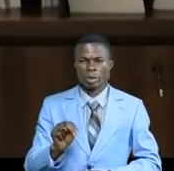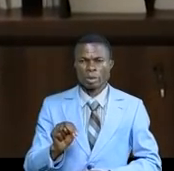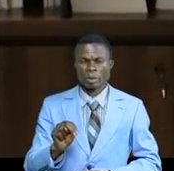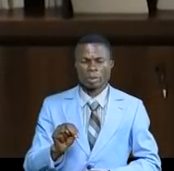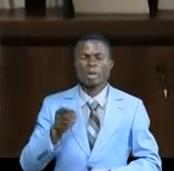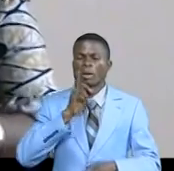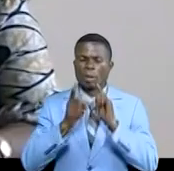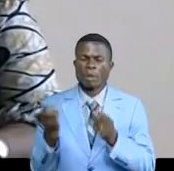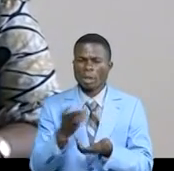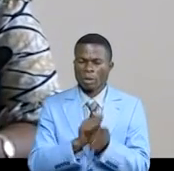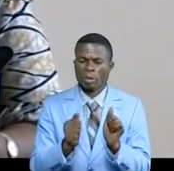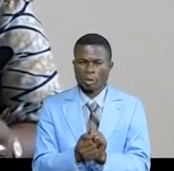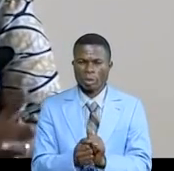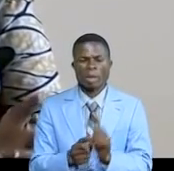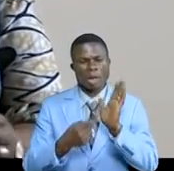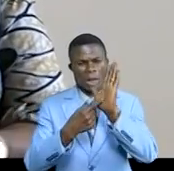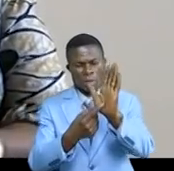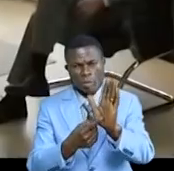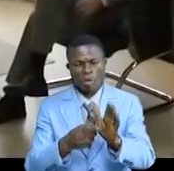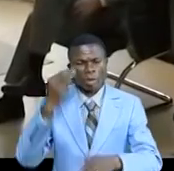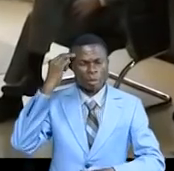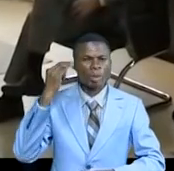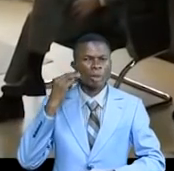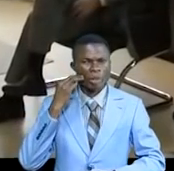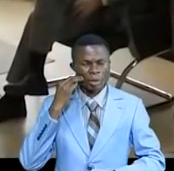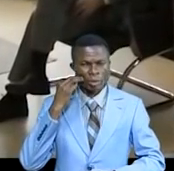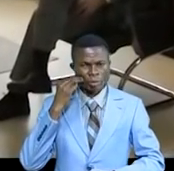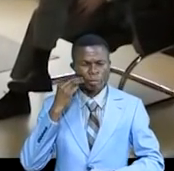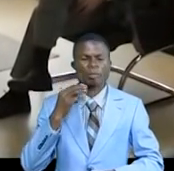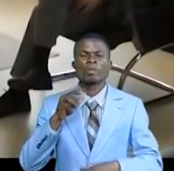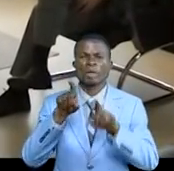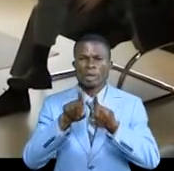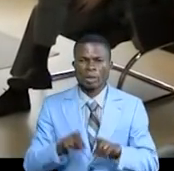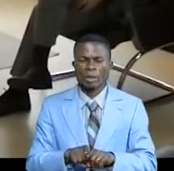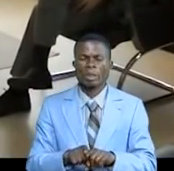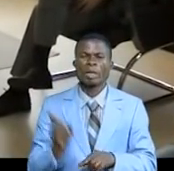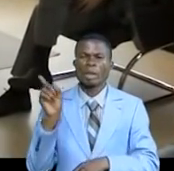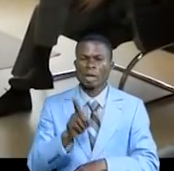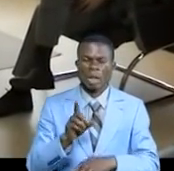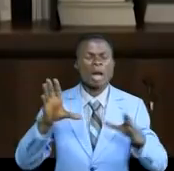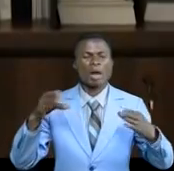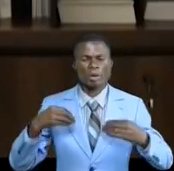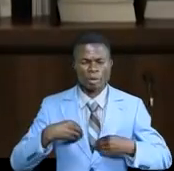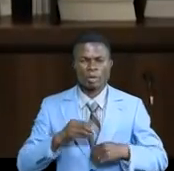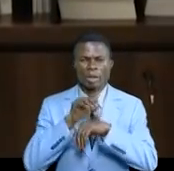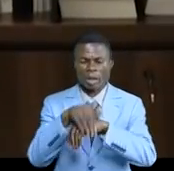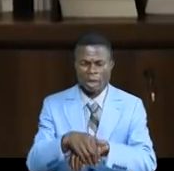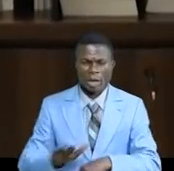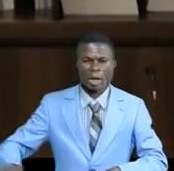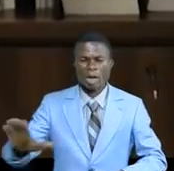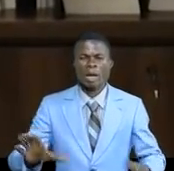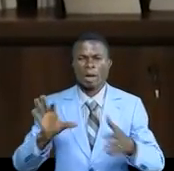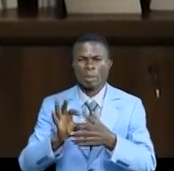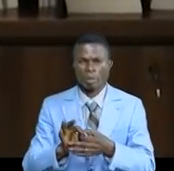de la civilité, venu présenter à Rosemut Tombo, François Grignon est aussi venu réaffirmer l'engagement de cette mission